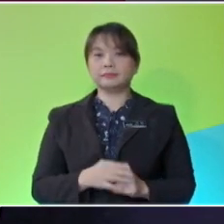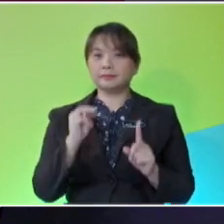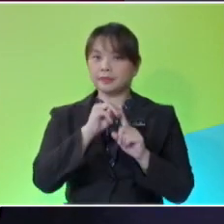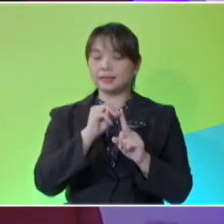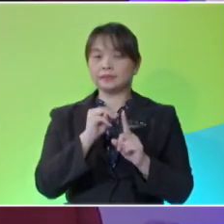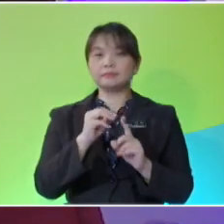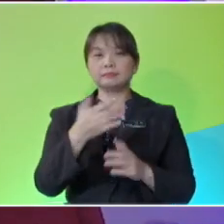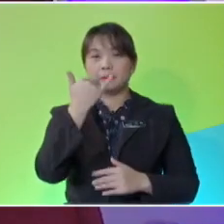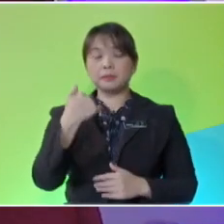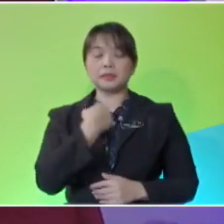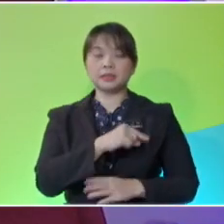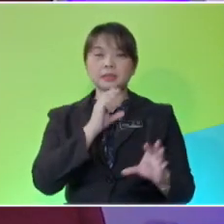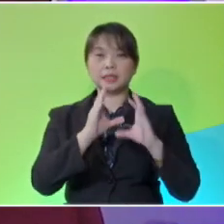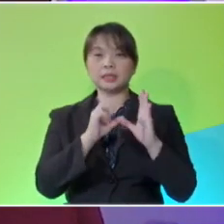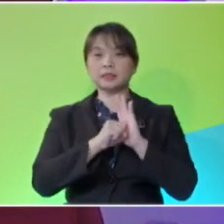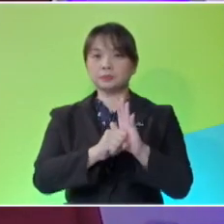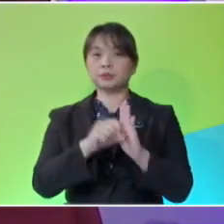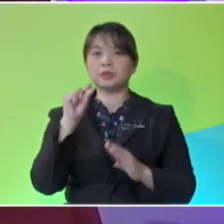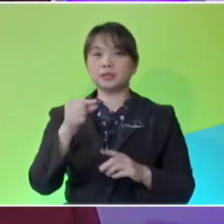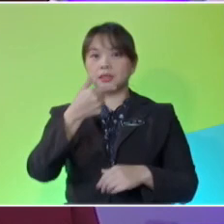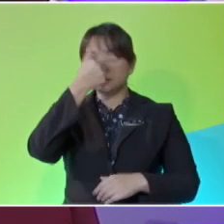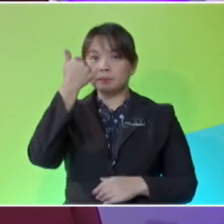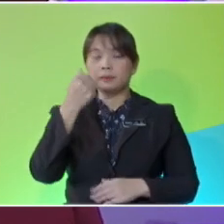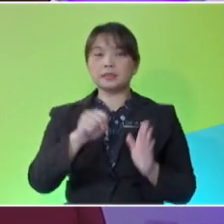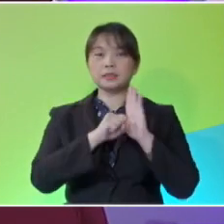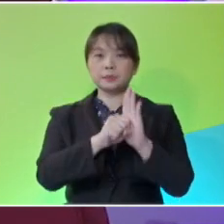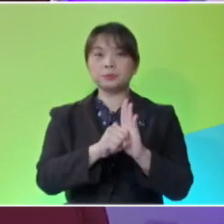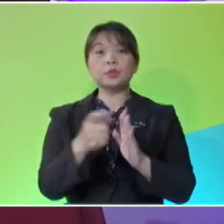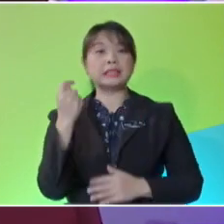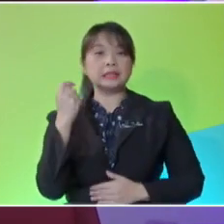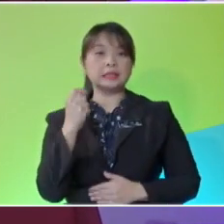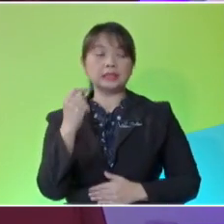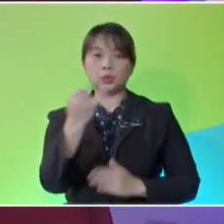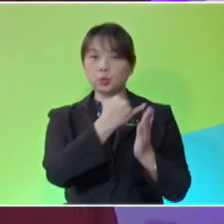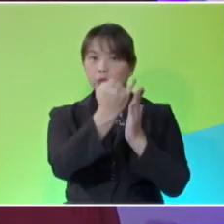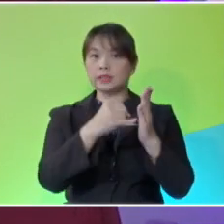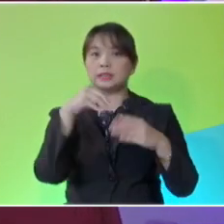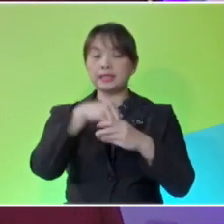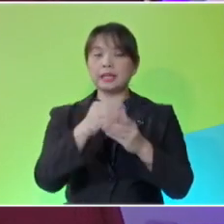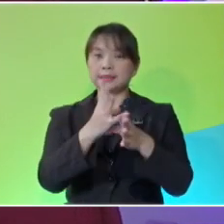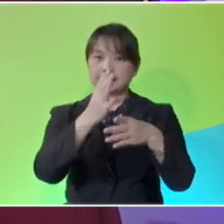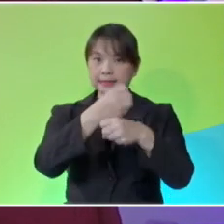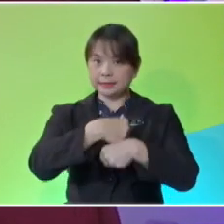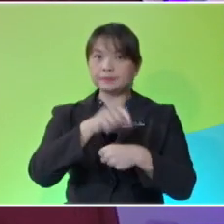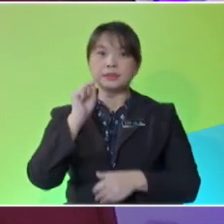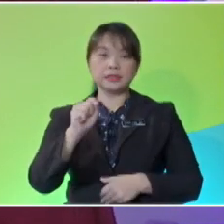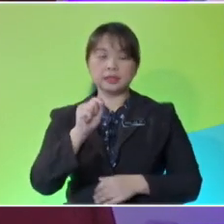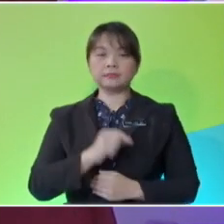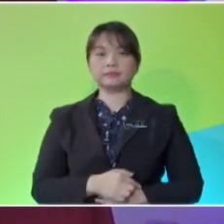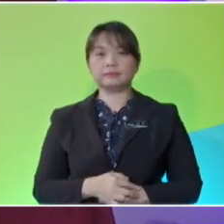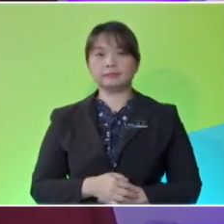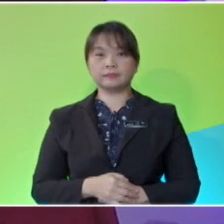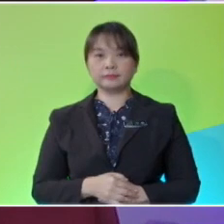sebab simbol itu dilukis dalam bentuk dot ah dalam bahasa yang mudah kita doa lah tapi bukan berbentuk bulatan atau titik saja